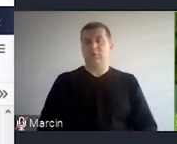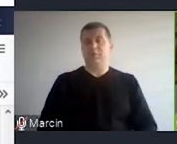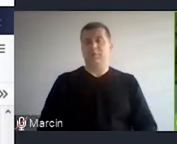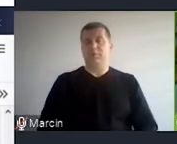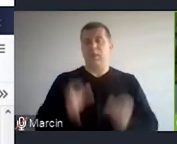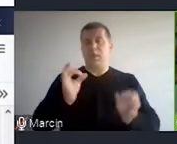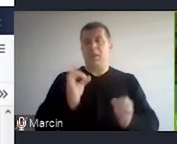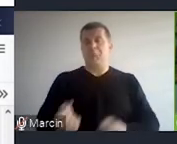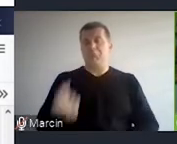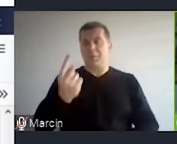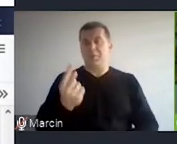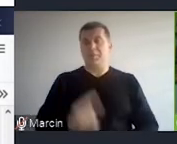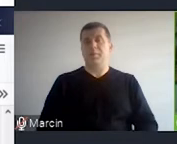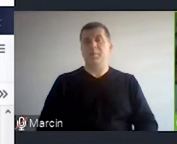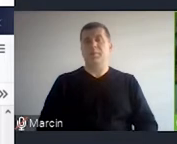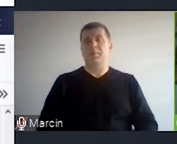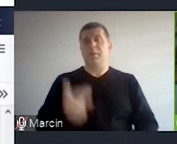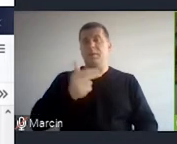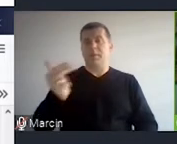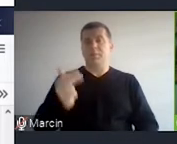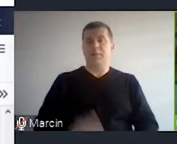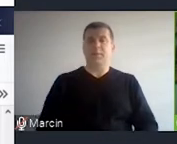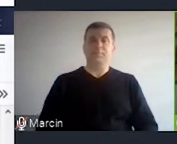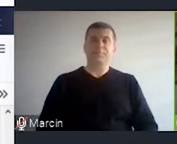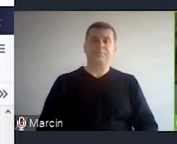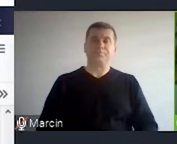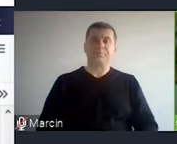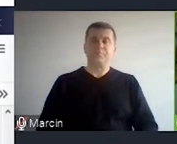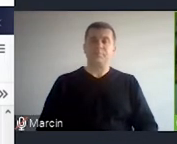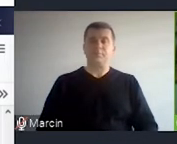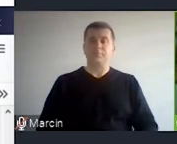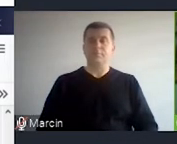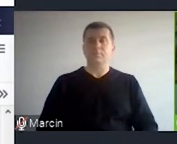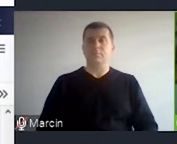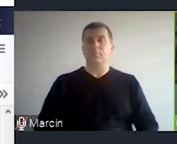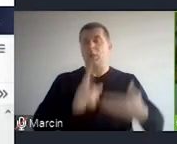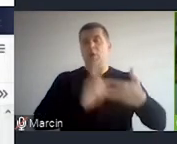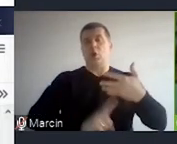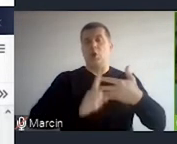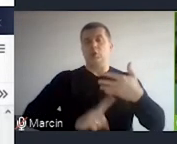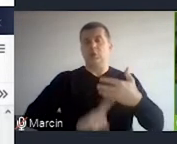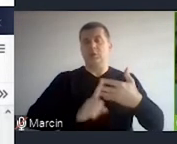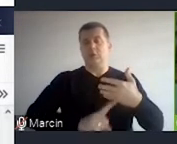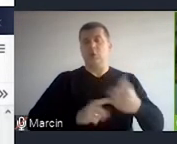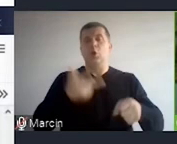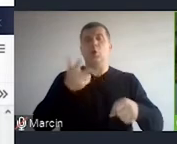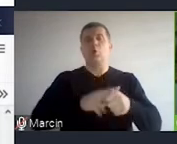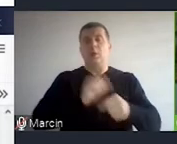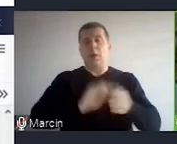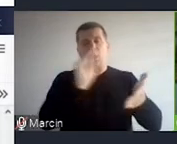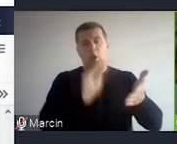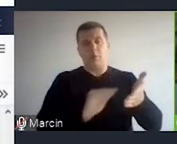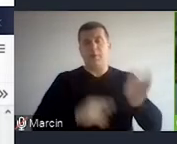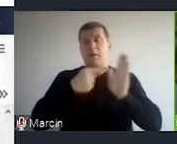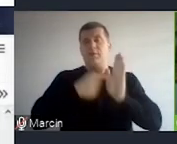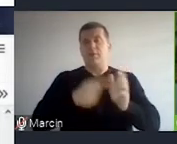teraz pojawia się temat związany z rozliczaniem, który opisany jest w